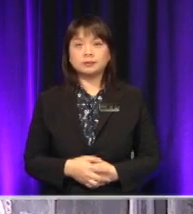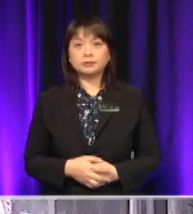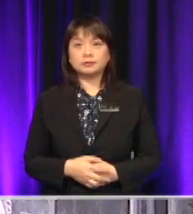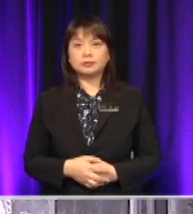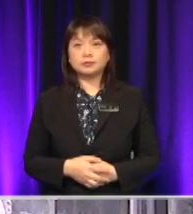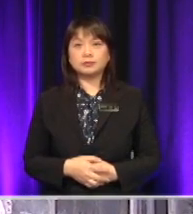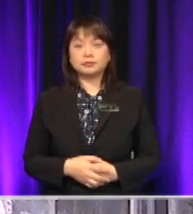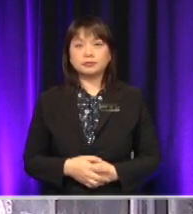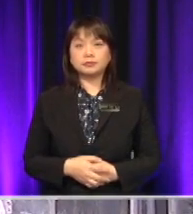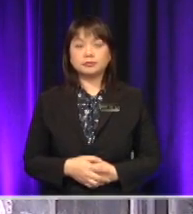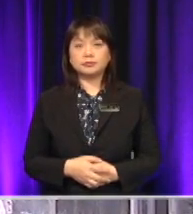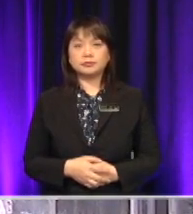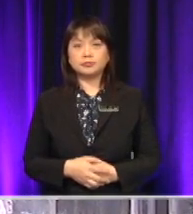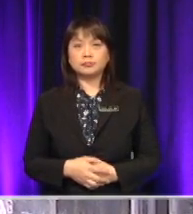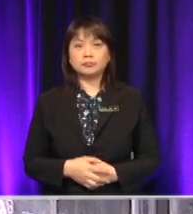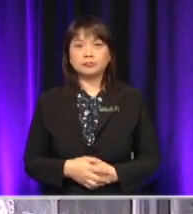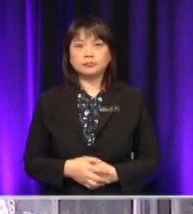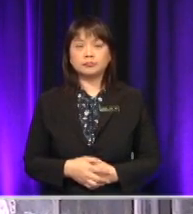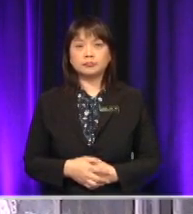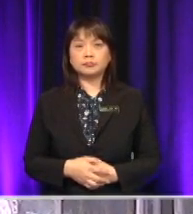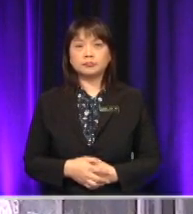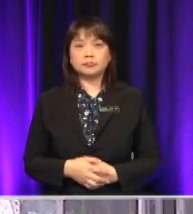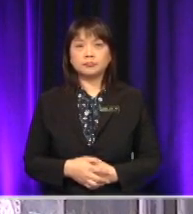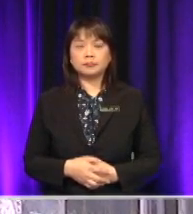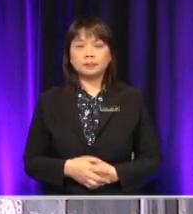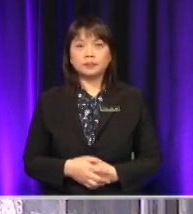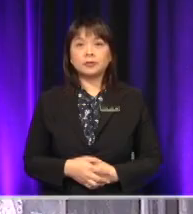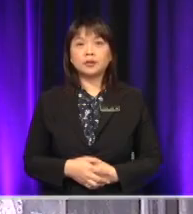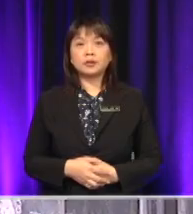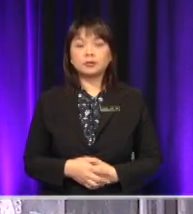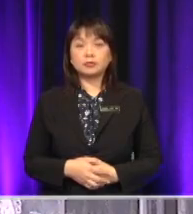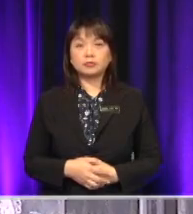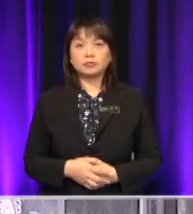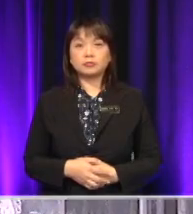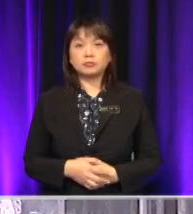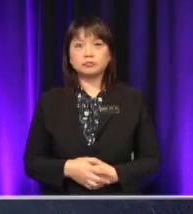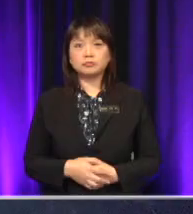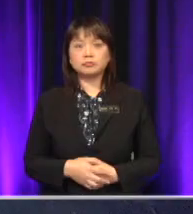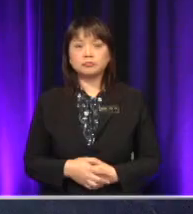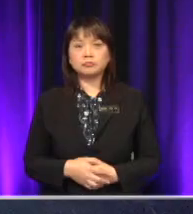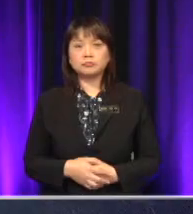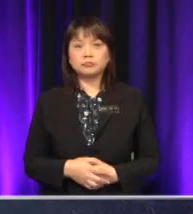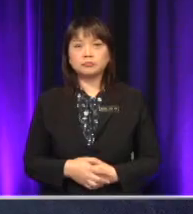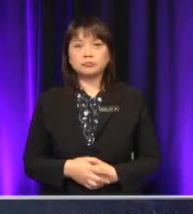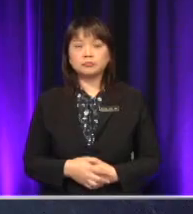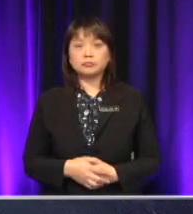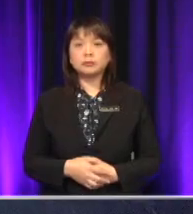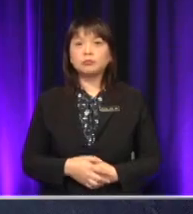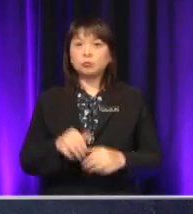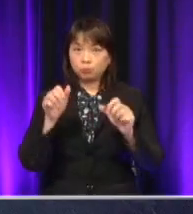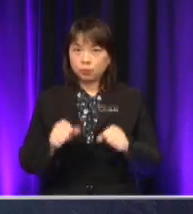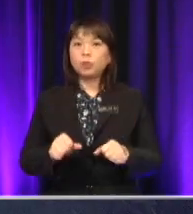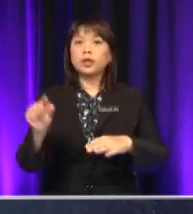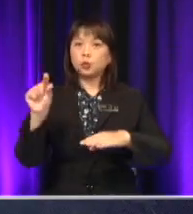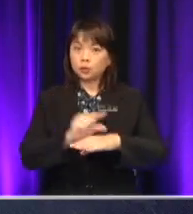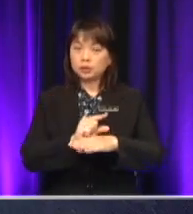mengambil... saya harus padamkan api tu ke, cikgu? Okey, boleh. Boleh ambil alat pemadam api tapi pastikan dengan kebenaran